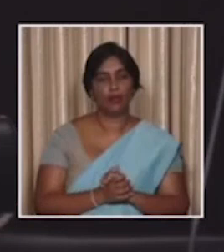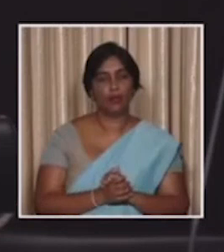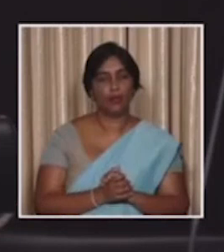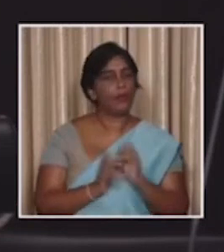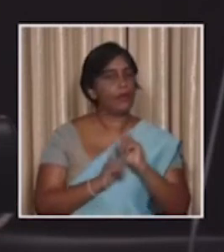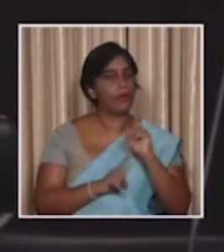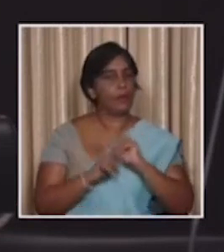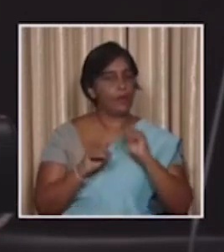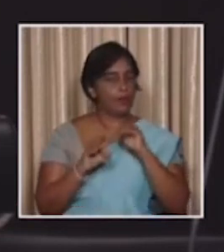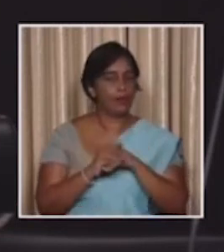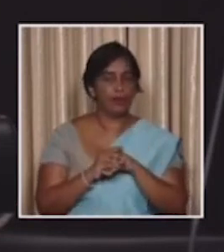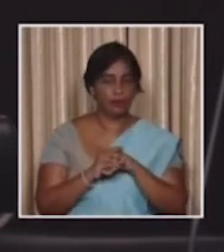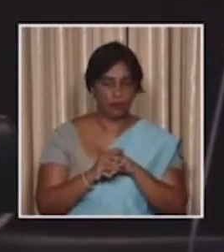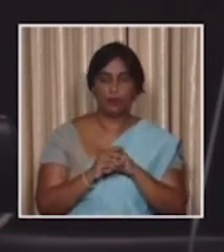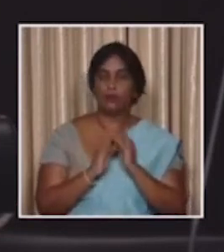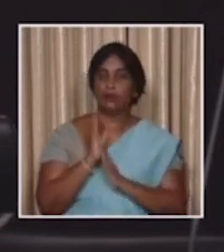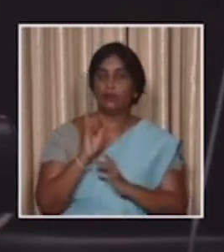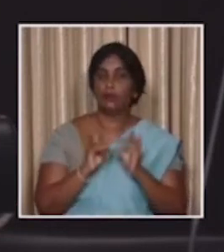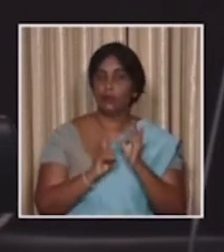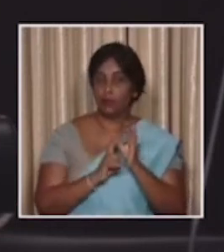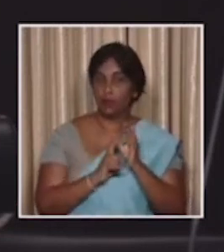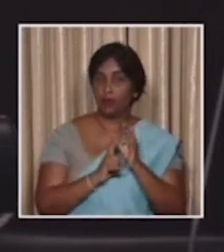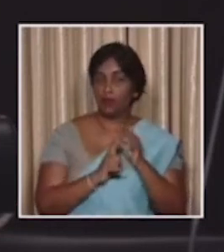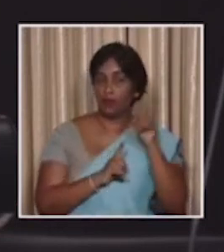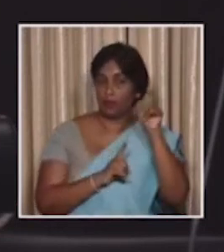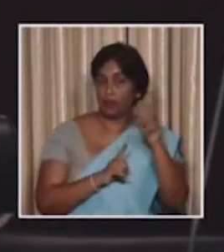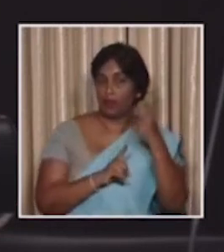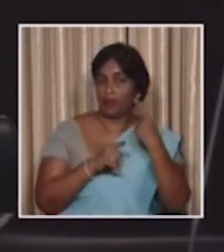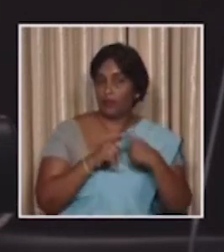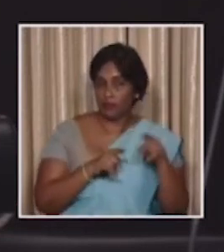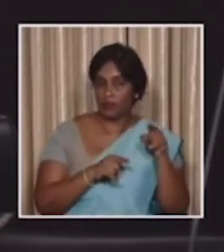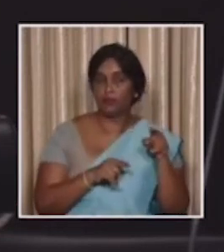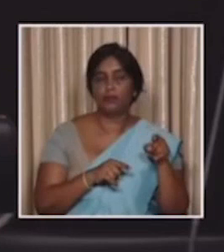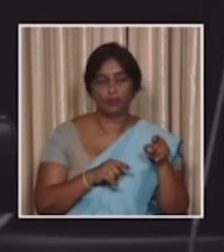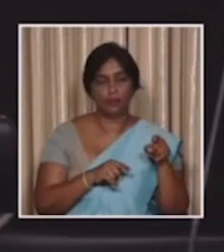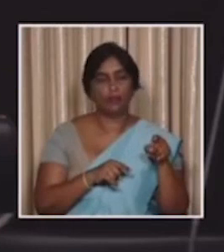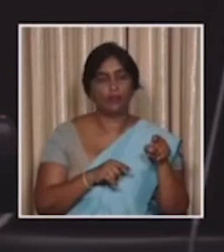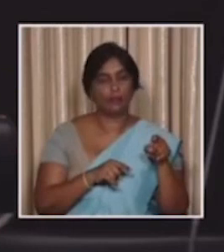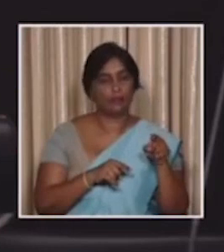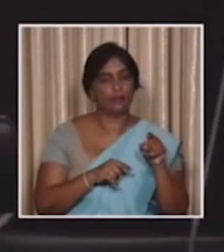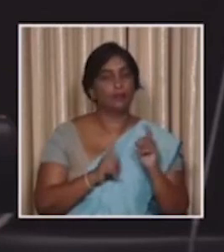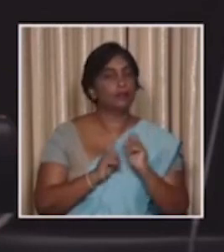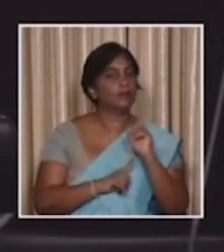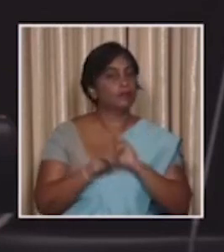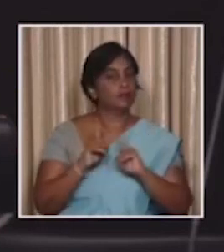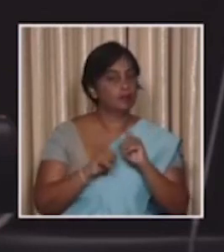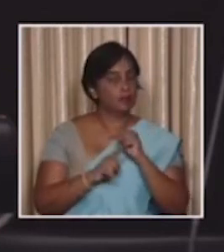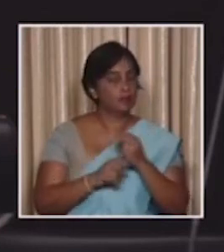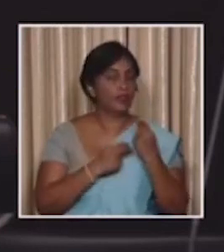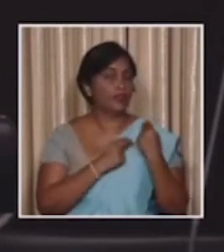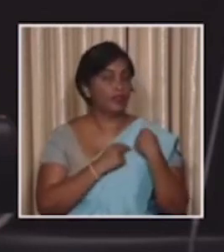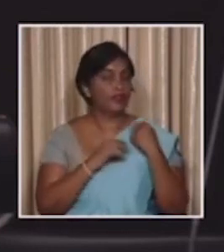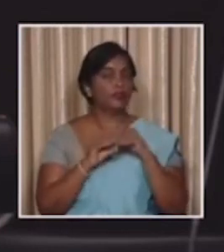முன்னாள் ஆளுநர் டபிள்யூ டி லக்ஷ்மண், முன்னாள் ஜனாதிபதி செயலாளர் பி பி ஜெயசுந்தர உட்பட மத்திய வங்கியின் நாணய